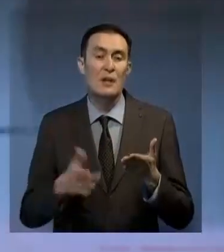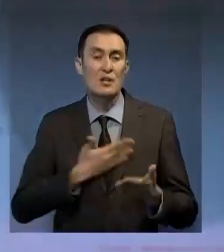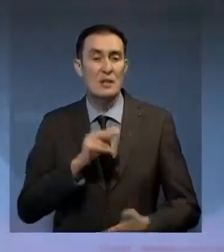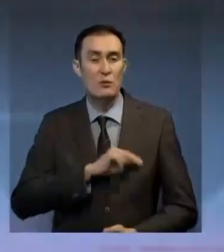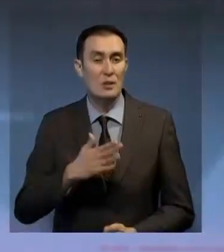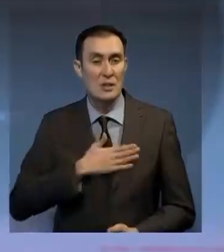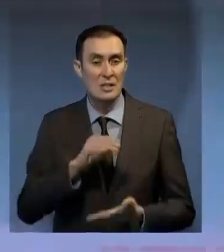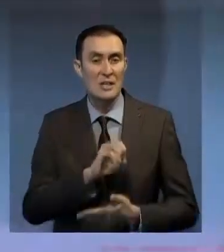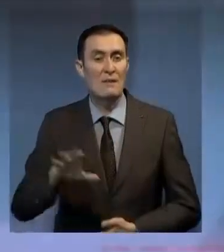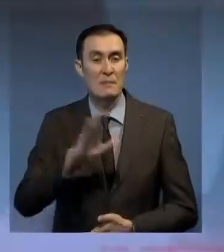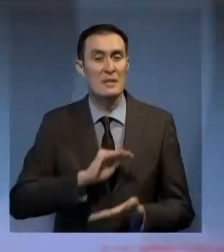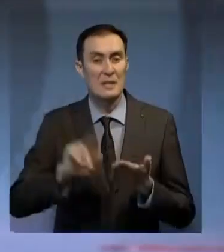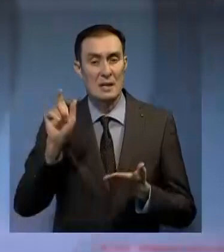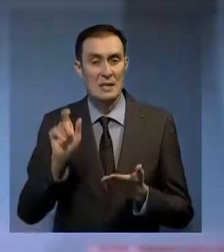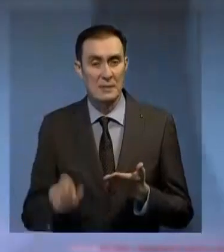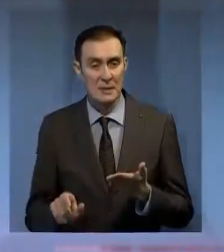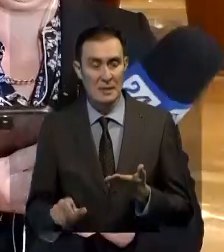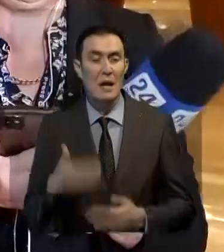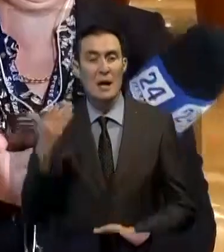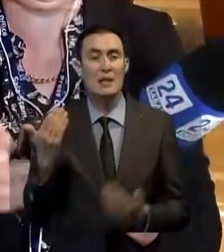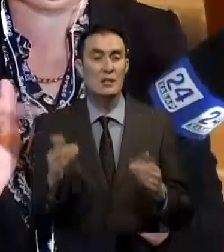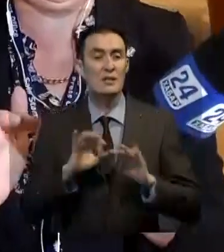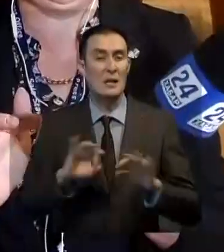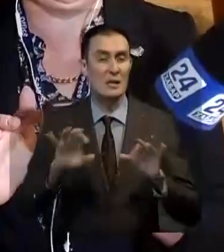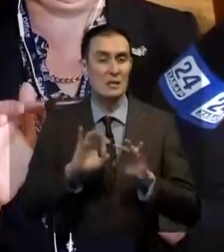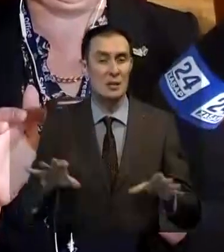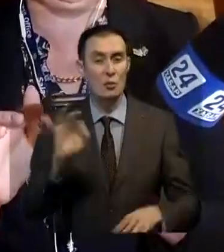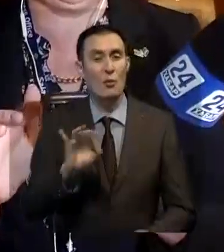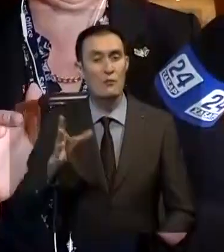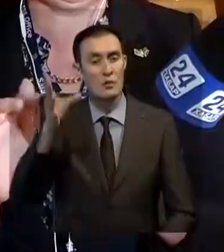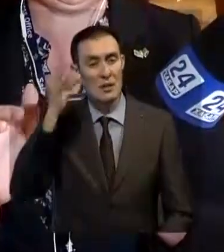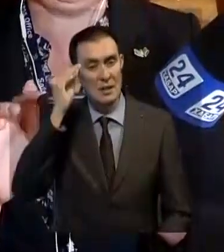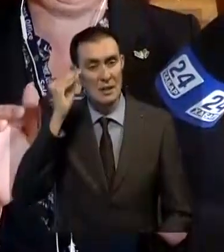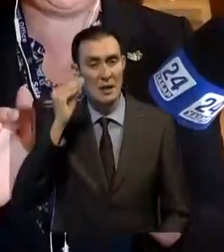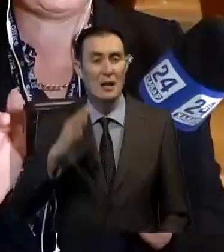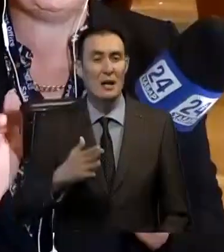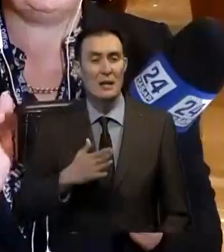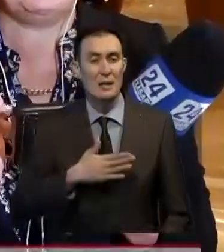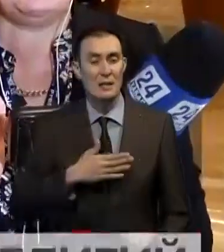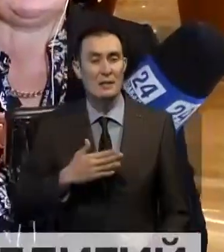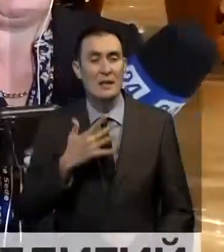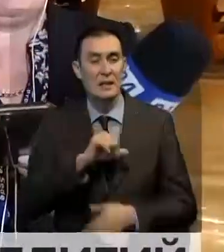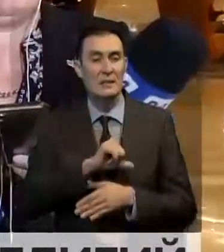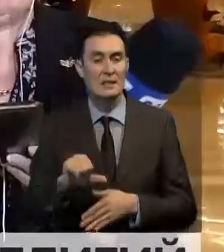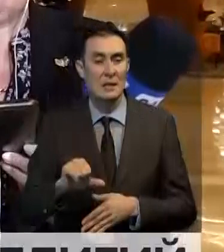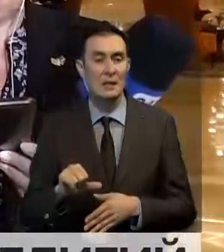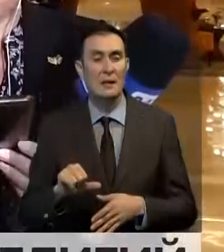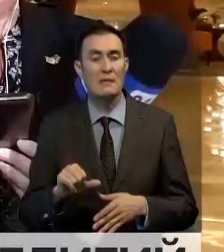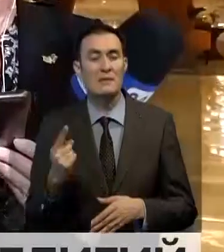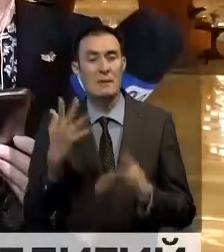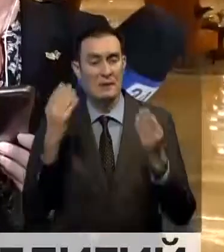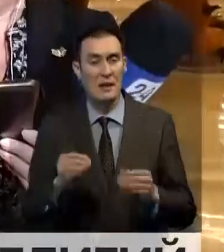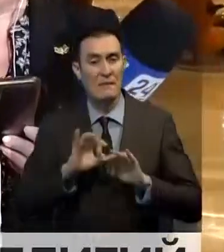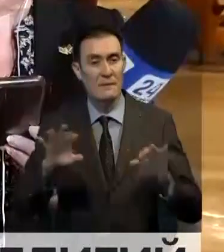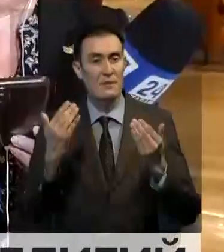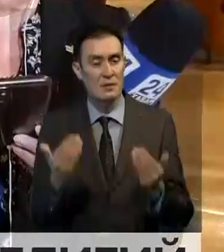Престола работает наш европейский СОБКОР Жанат Эрнст. Второго. Она расскажет после сейчас второго в прямом эфире. Жанат, здравствуйте, вы уже в